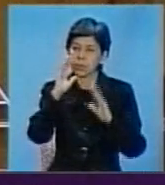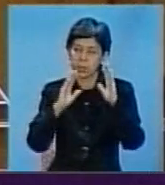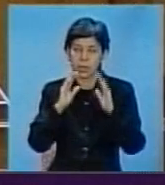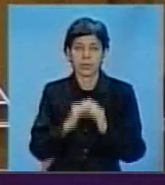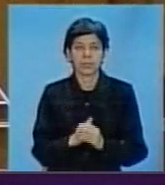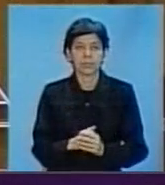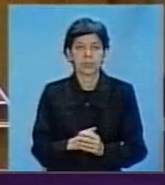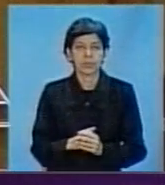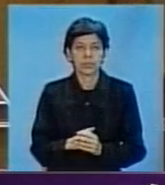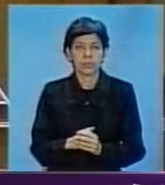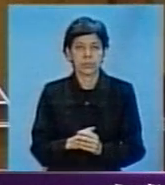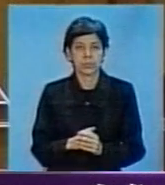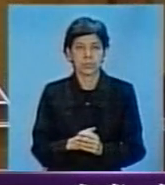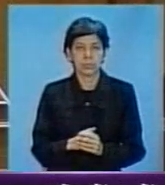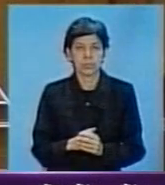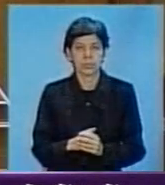ริง